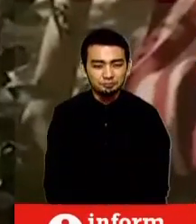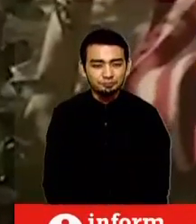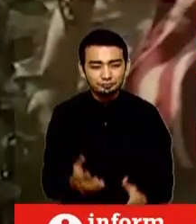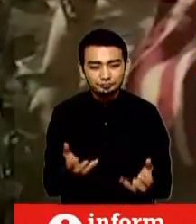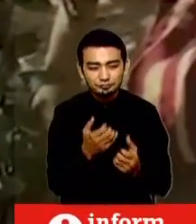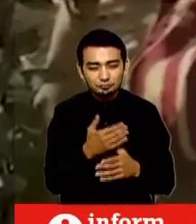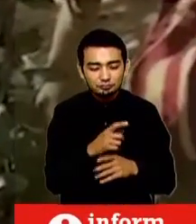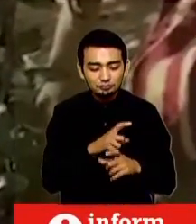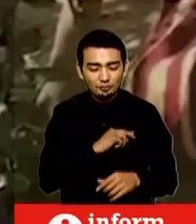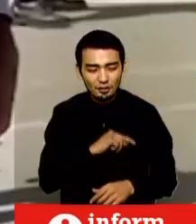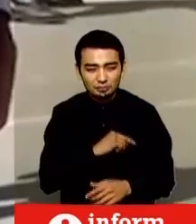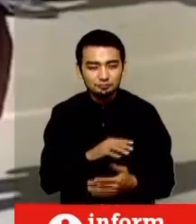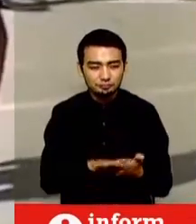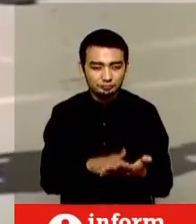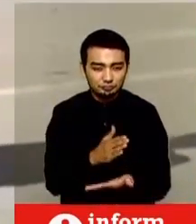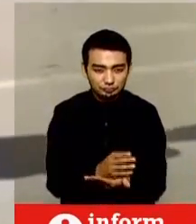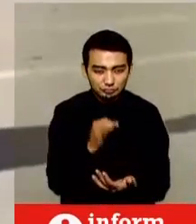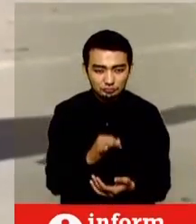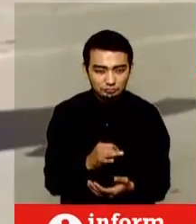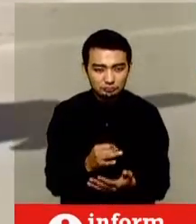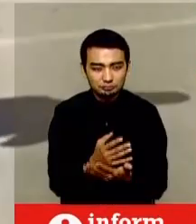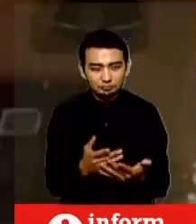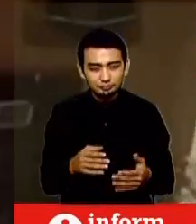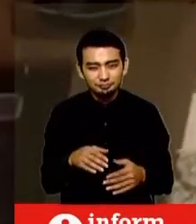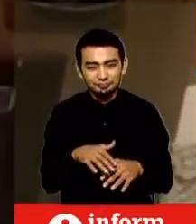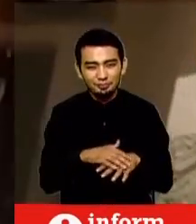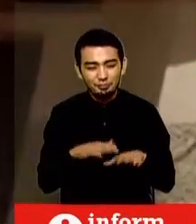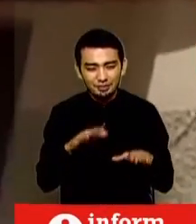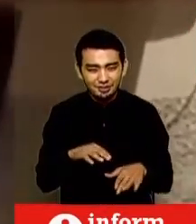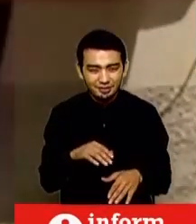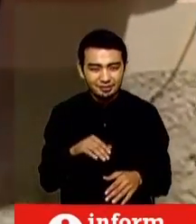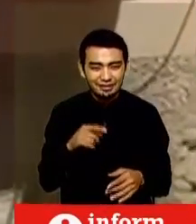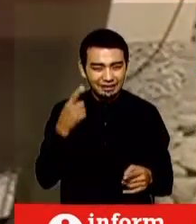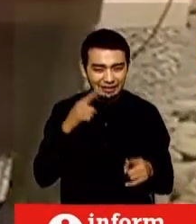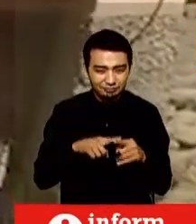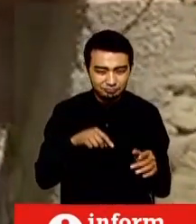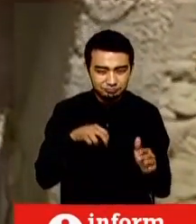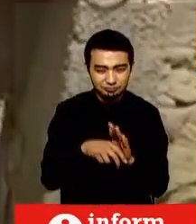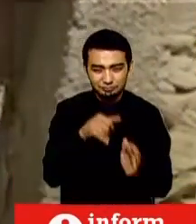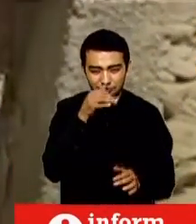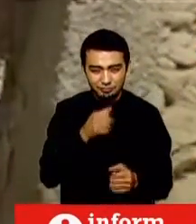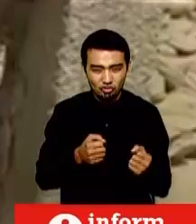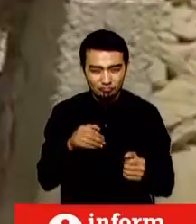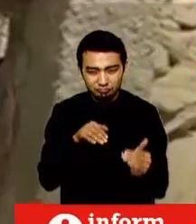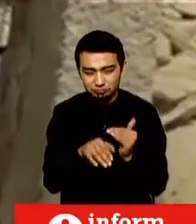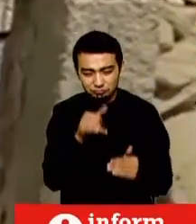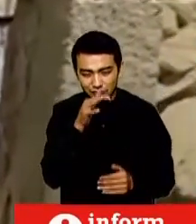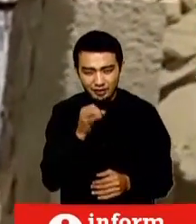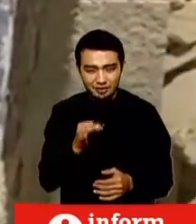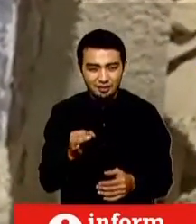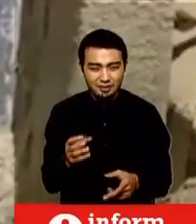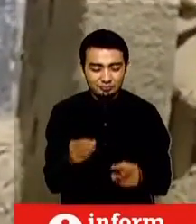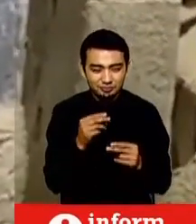Спасательные работы продолжаются. Из-за особенностей местности не может проехать техника. Шансы найти выживших с каждым часом